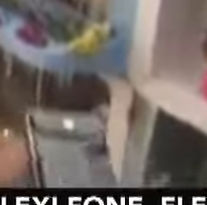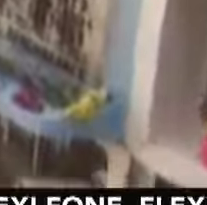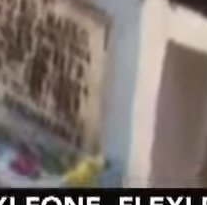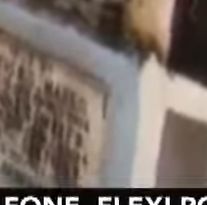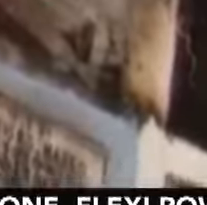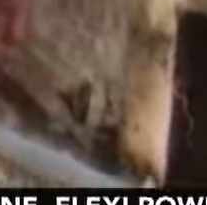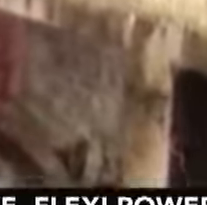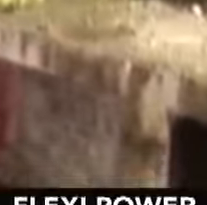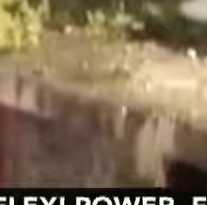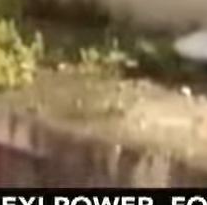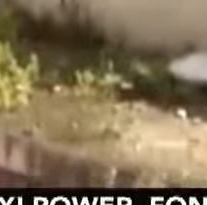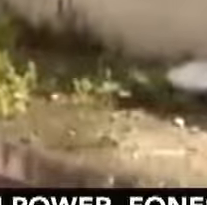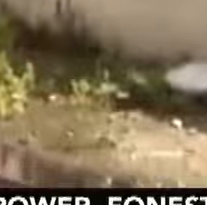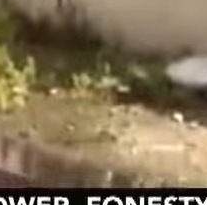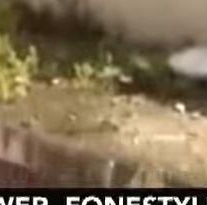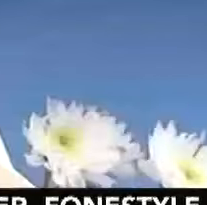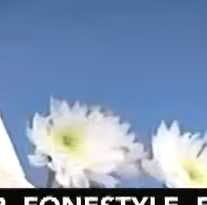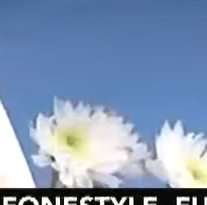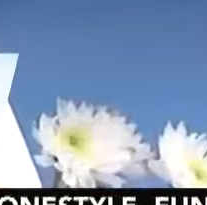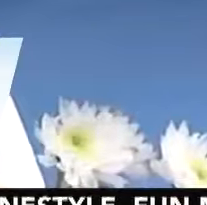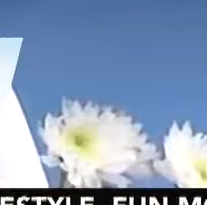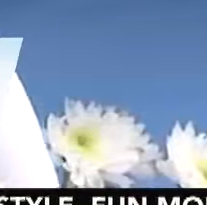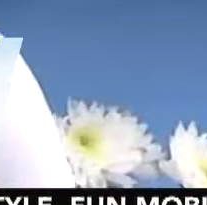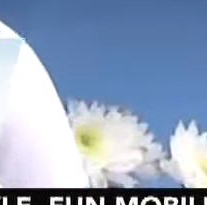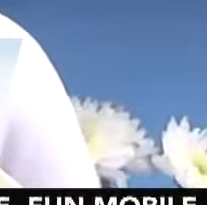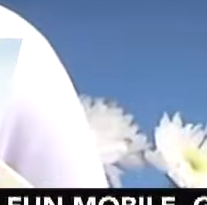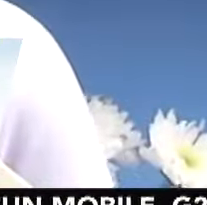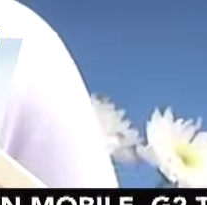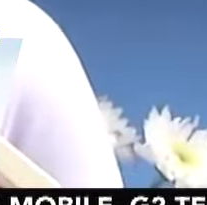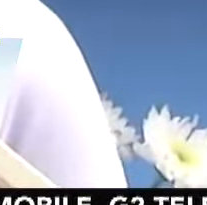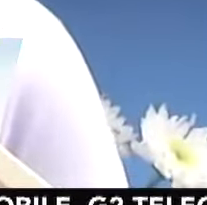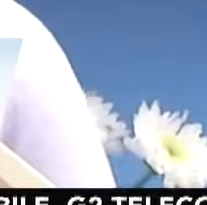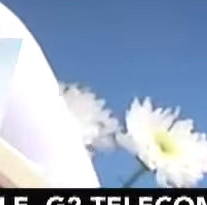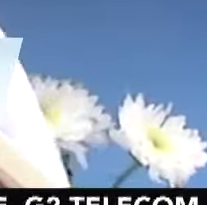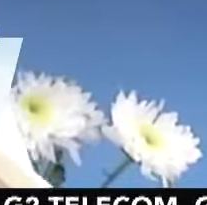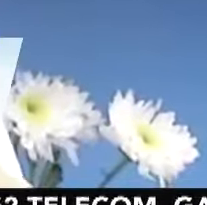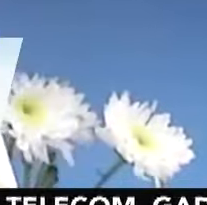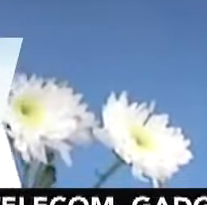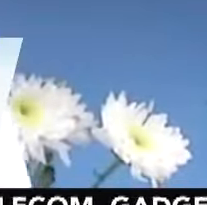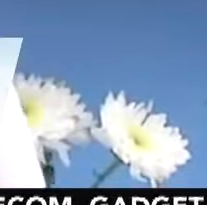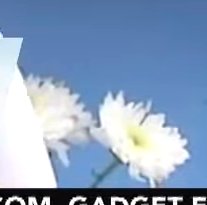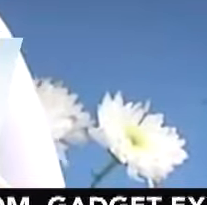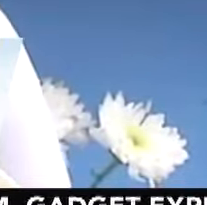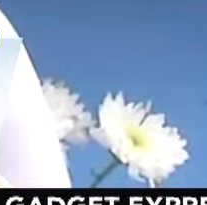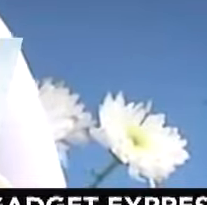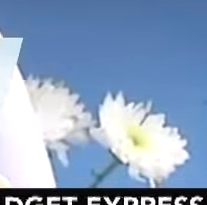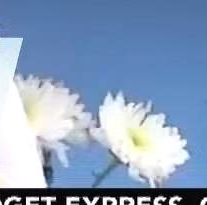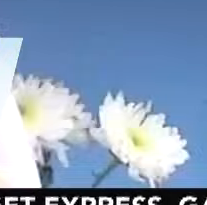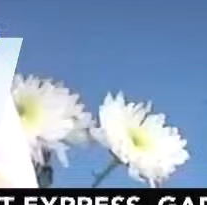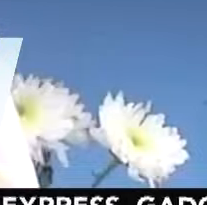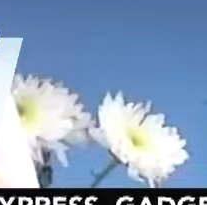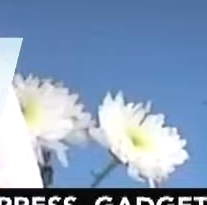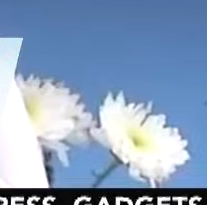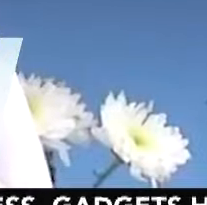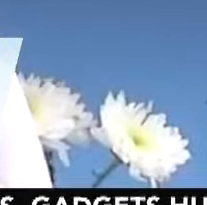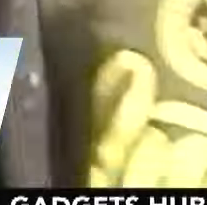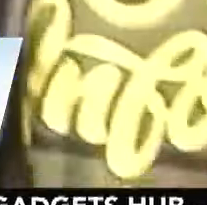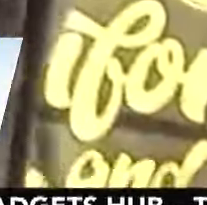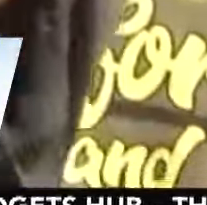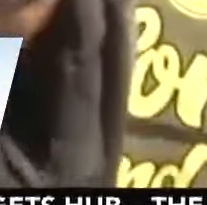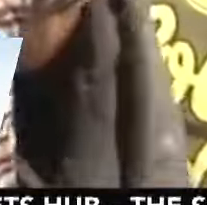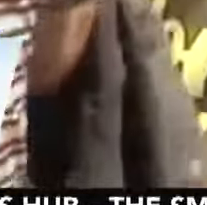namin. Kaso po wala na po doon, kaya nagpapa-assist po kami para kung bakit po nila tinanggal po nang wala pong abiso sa